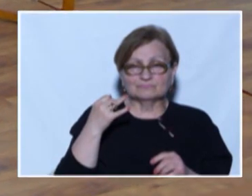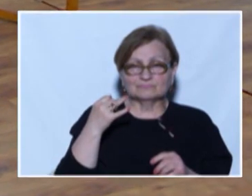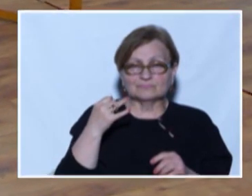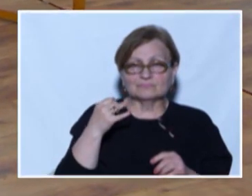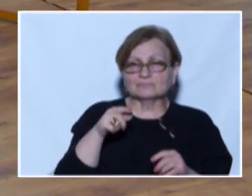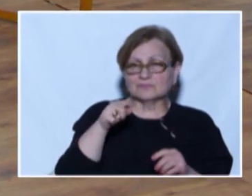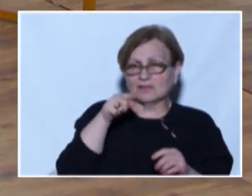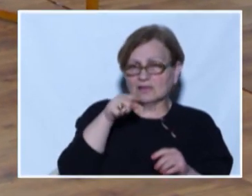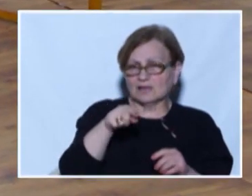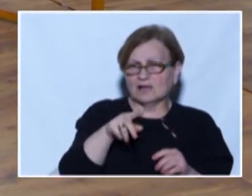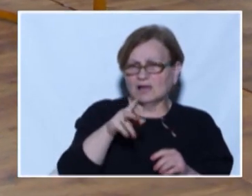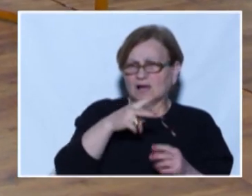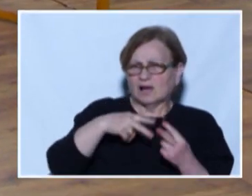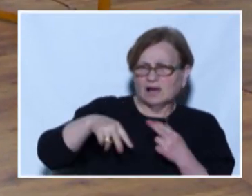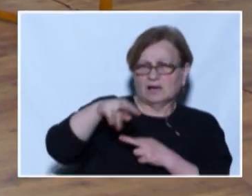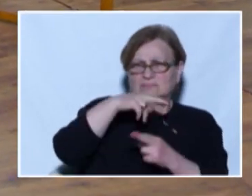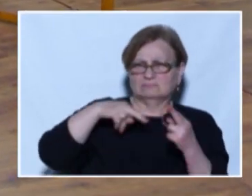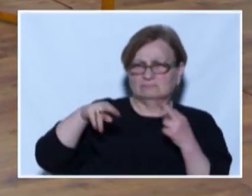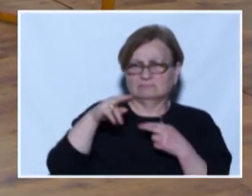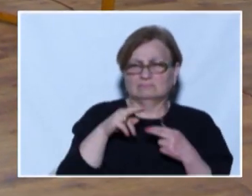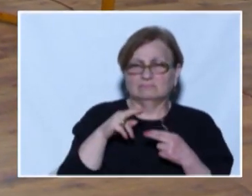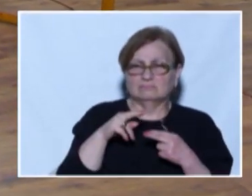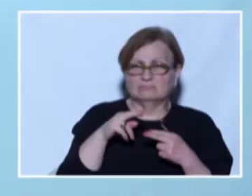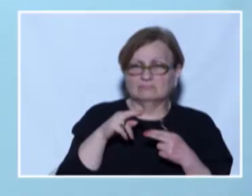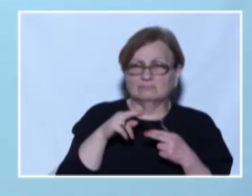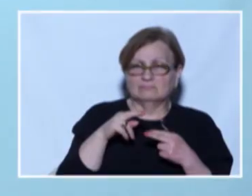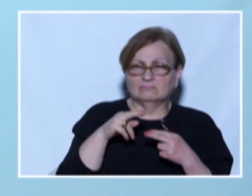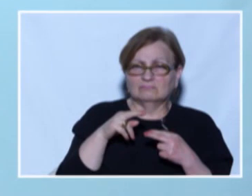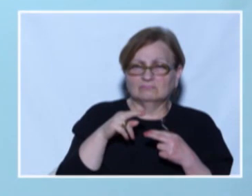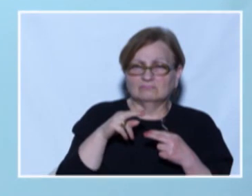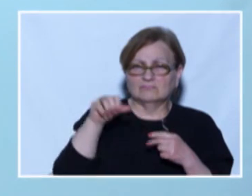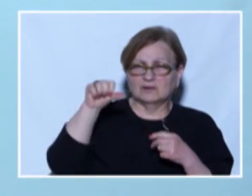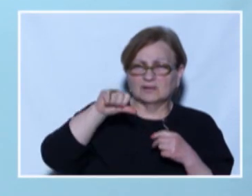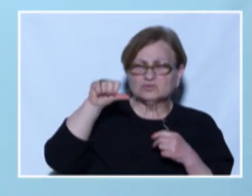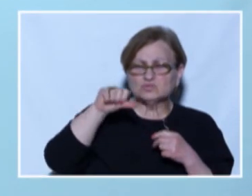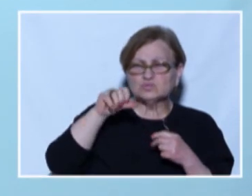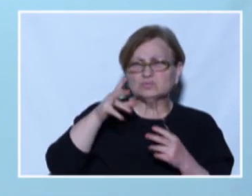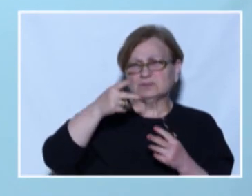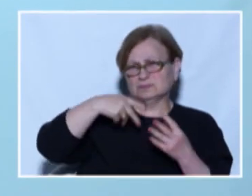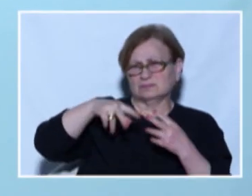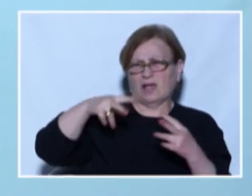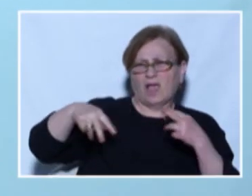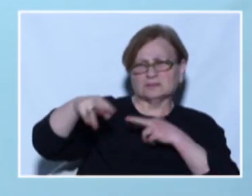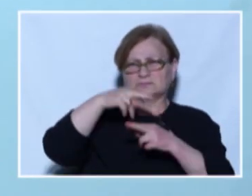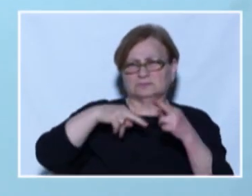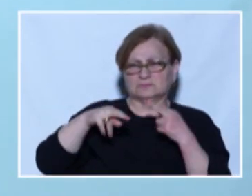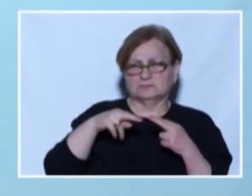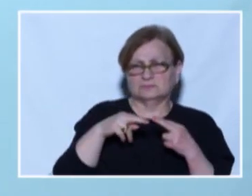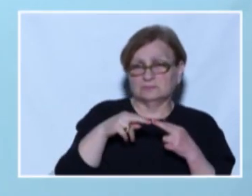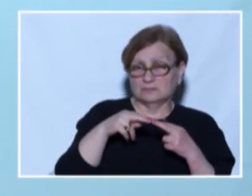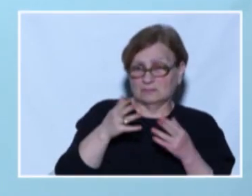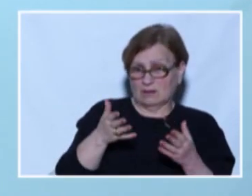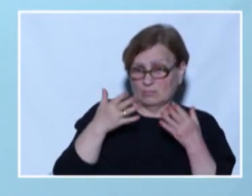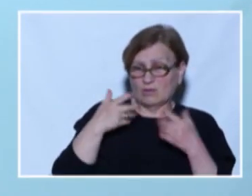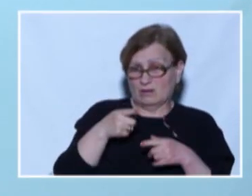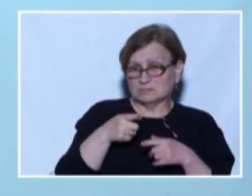მანივენილირებელ, გამაერთიანებელ, მოდი დავამატოთ განსაზღვრება, ცუდად გამაერთიანებელ პათოსს